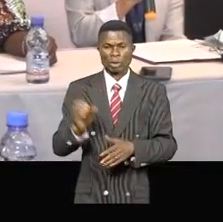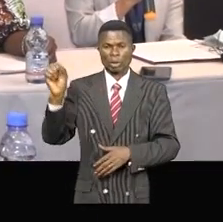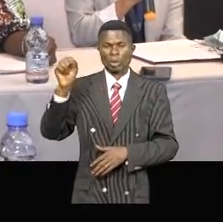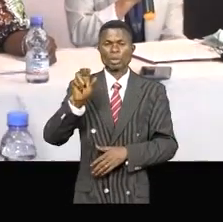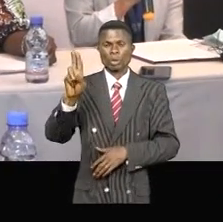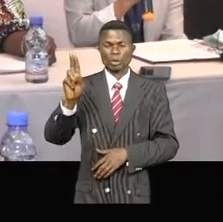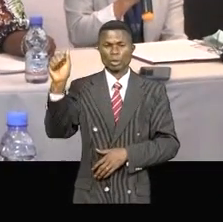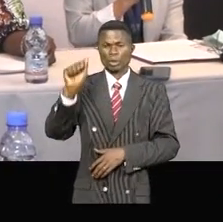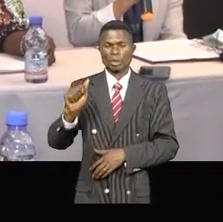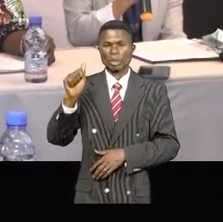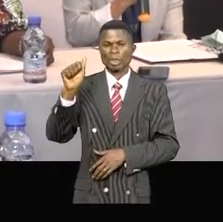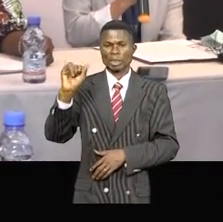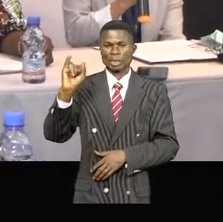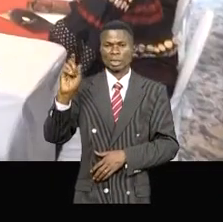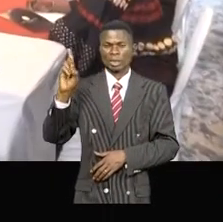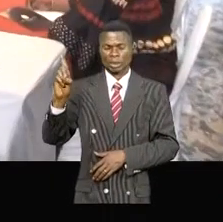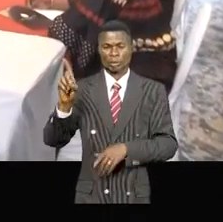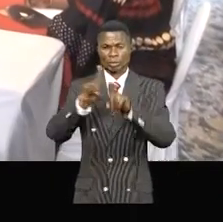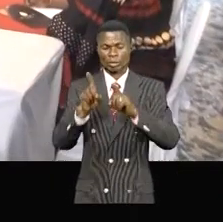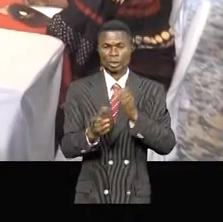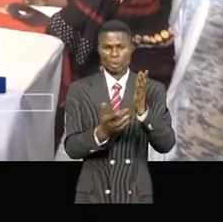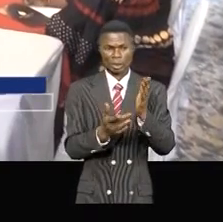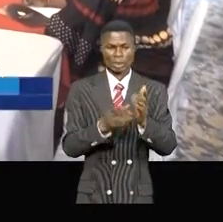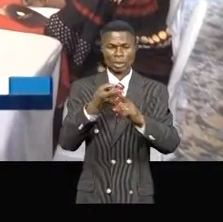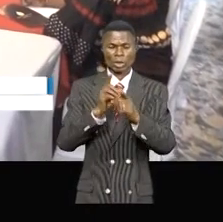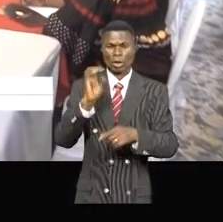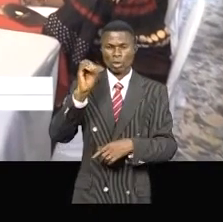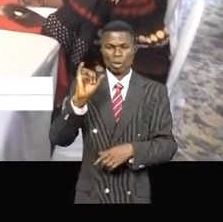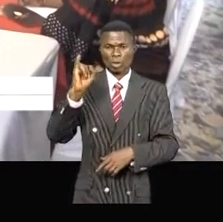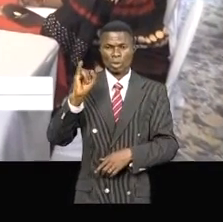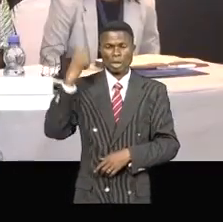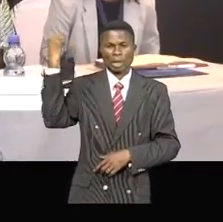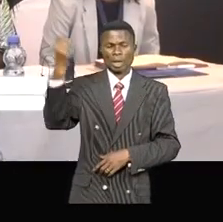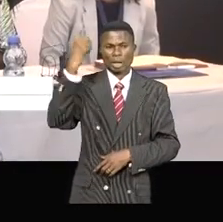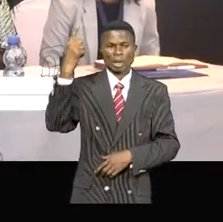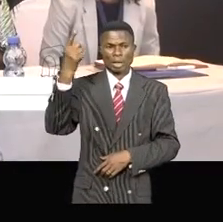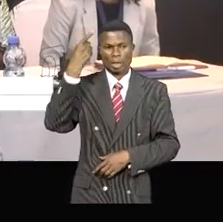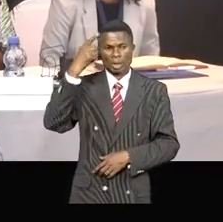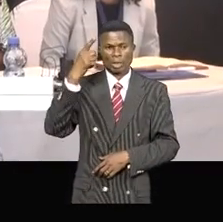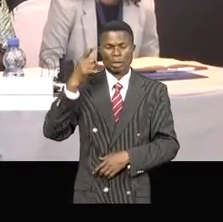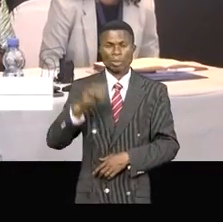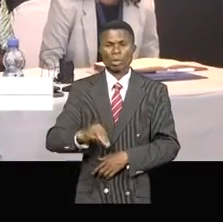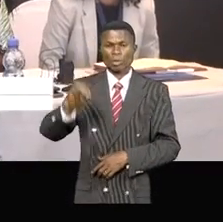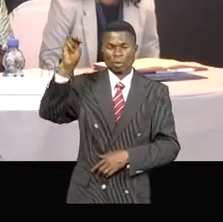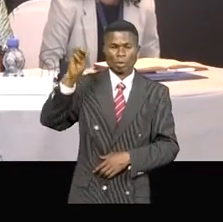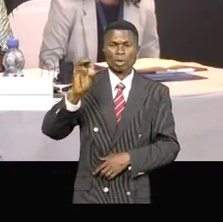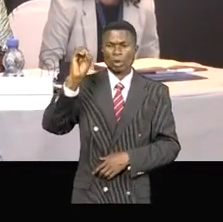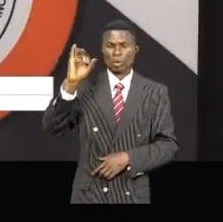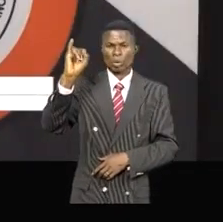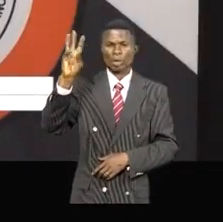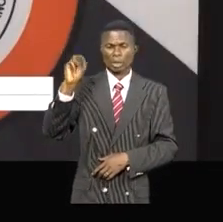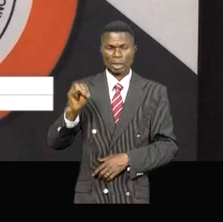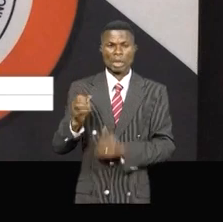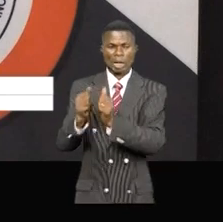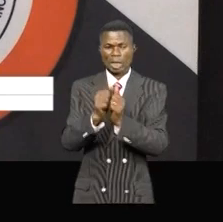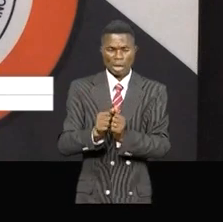développement USAID et de l'assistance technique de l'Organisation internationale pour la migration, OIM en sigle, accompagnée